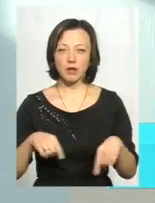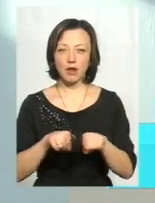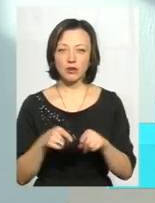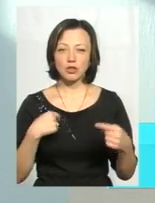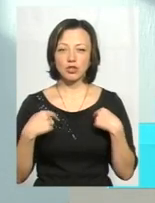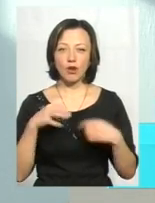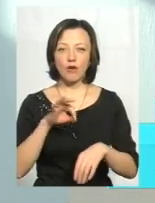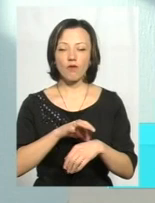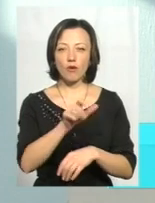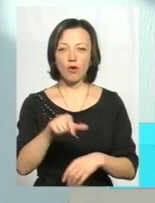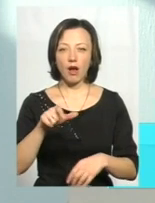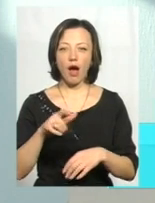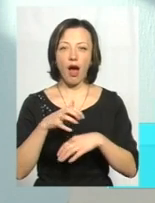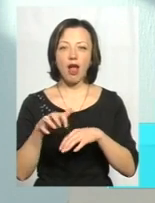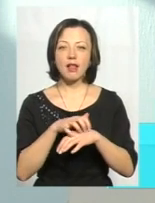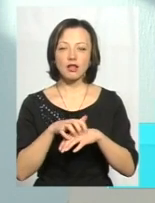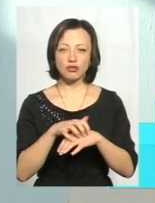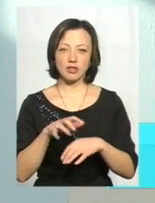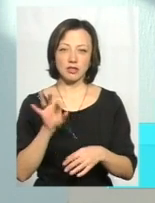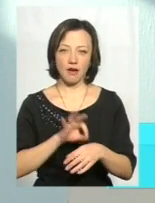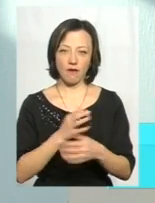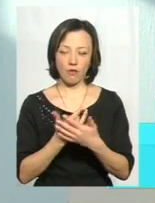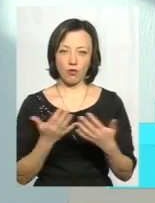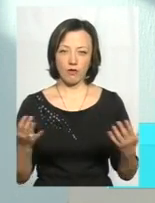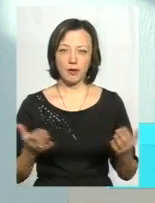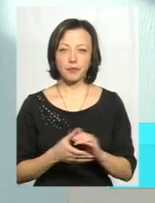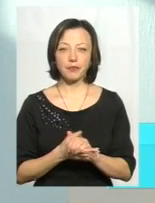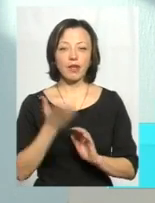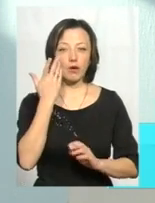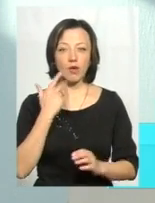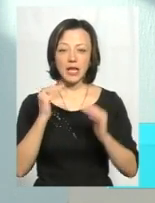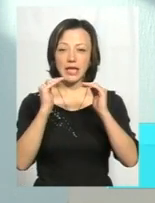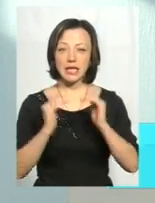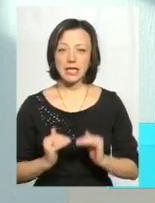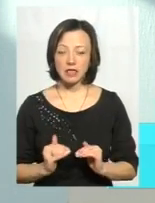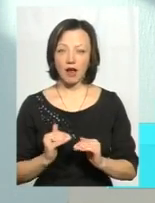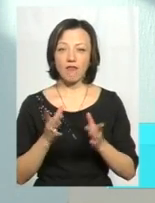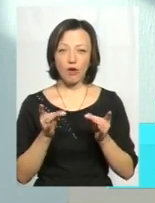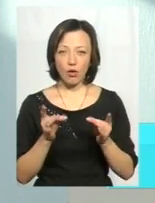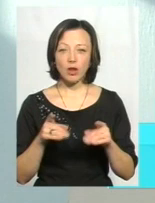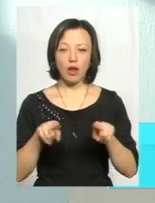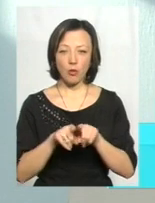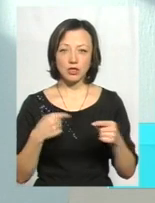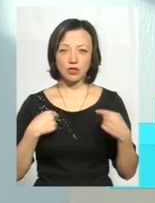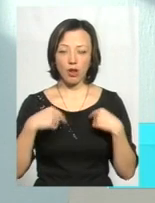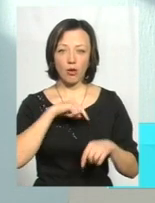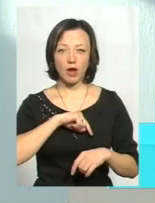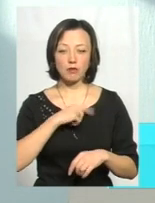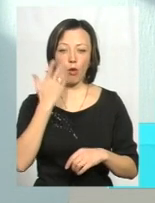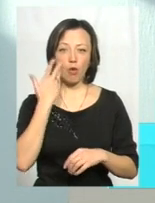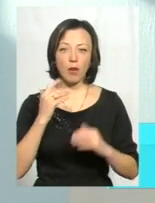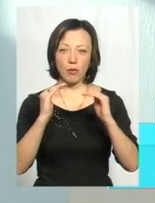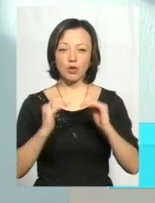страждають і хворі на алергічні захворювання. При зниженні вологості також страждає організм людини. При